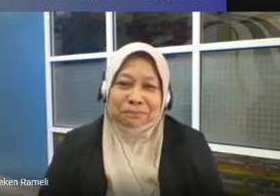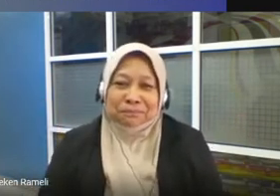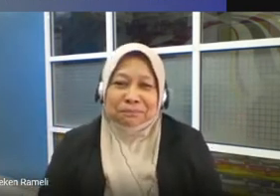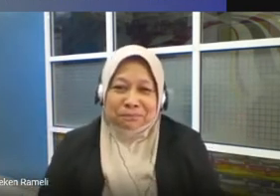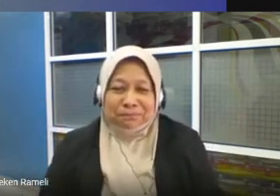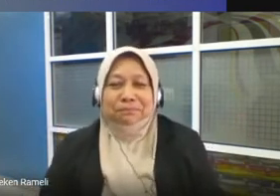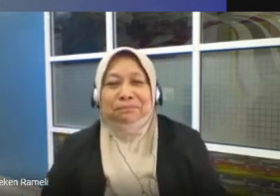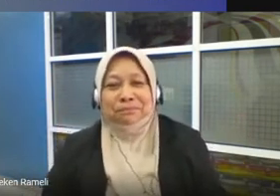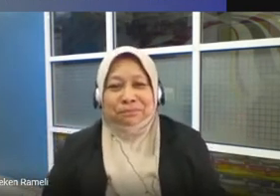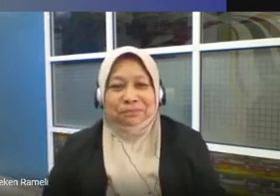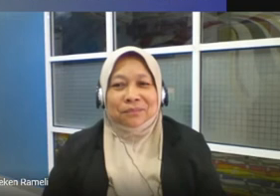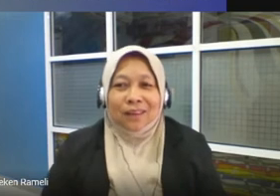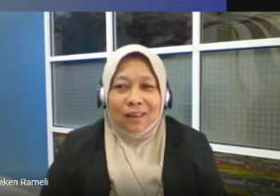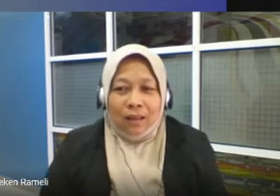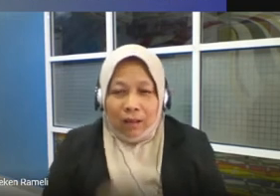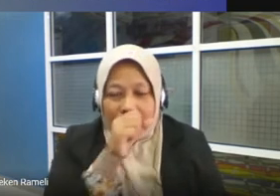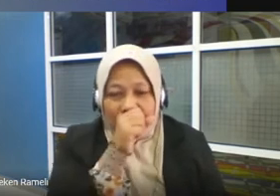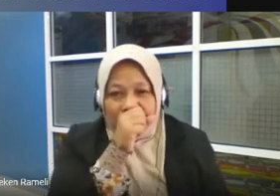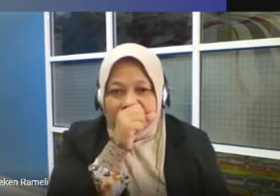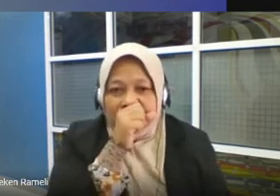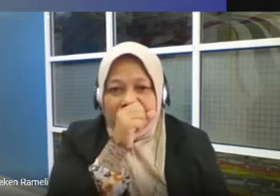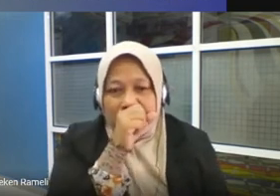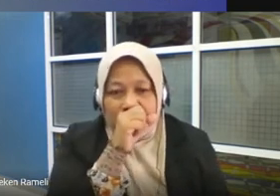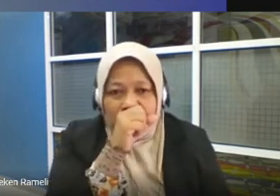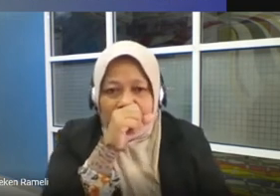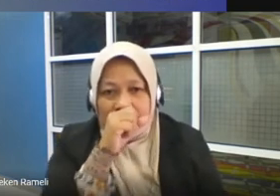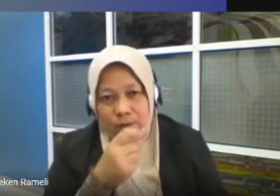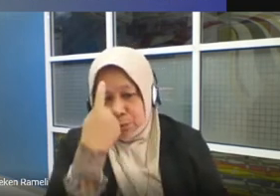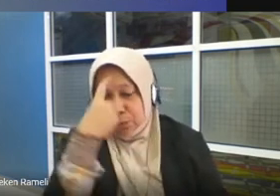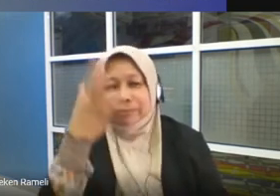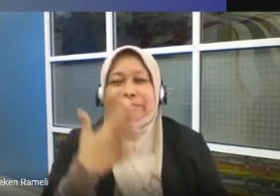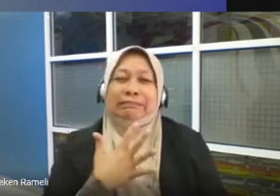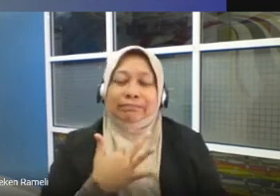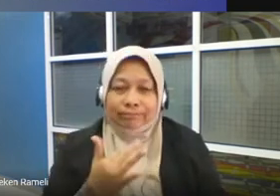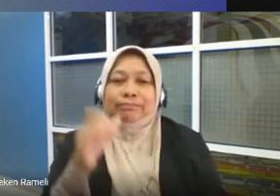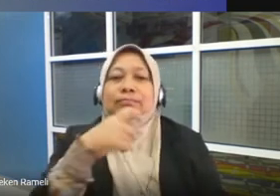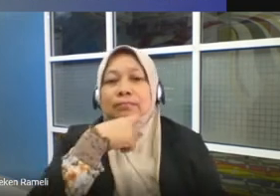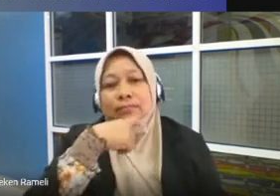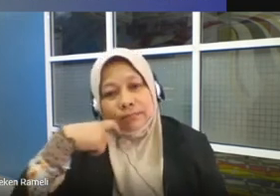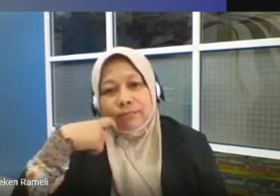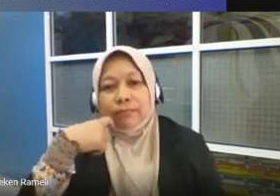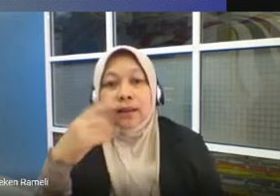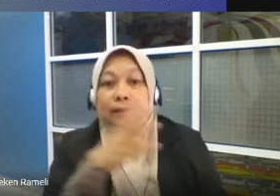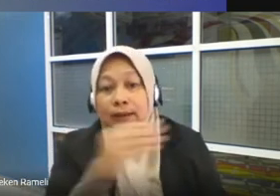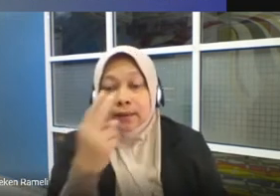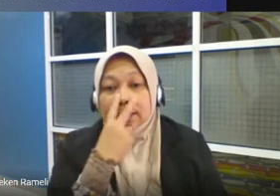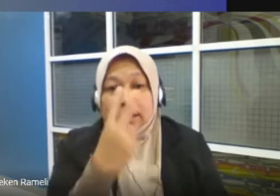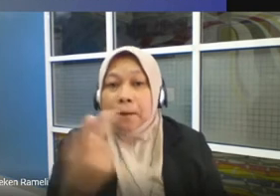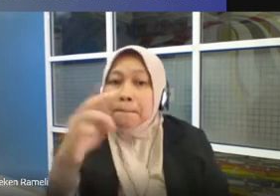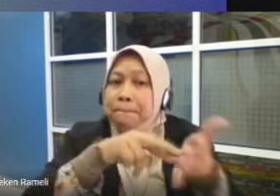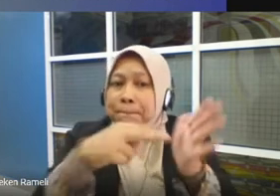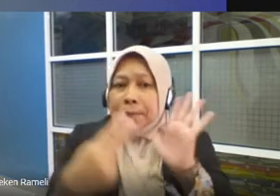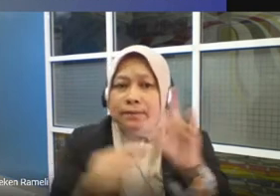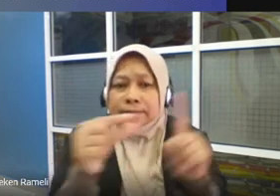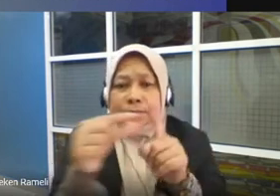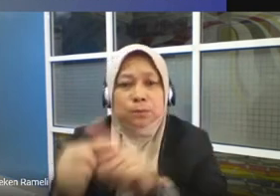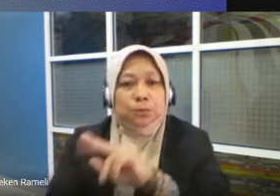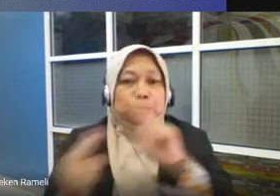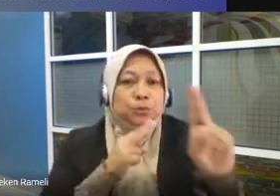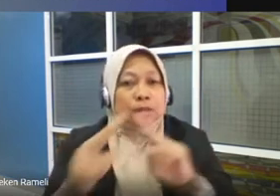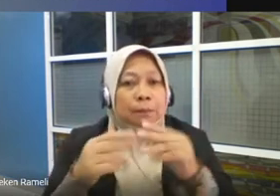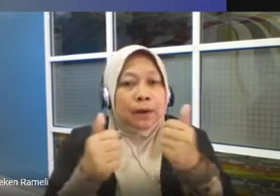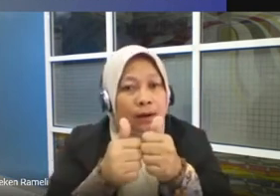minuman untuk apa ni, untuk hilangkan apa ni, kering tekak. Jadi kemudian kita akan tengok kepada definisi pengucapan awam